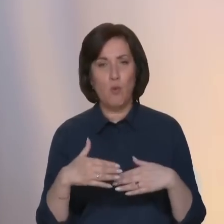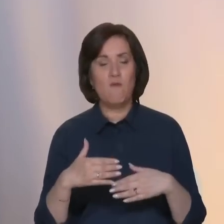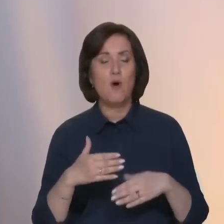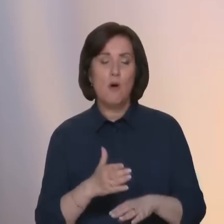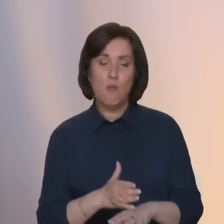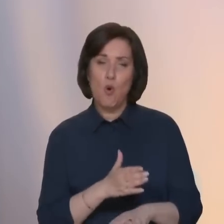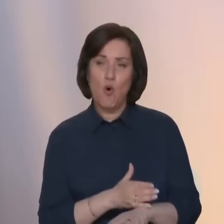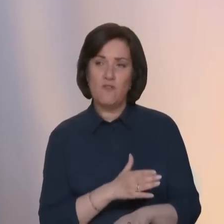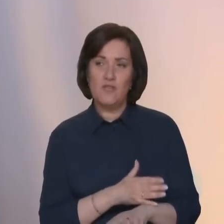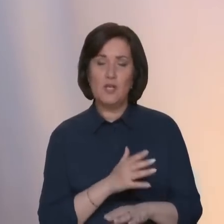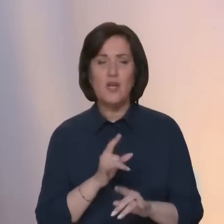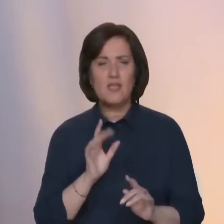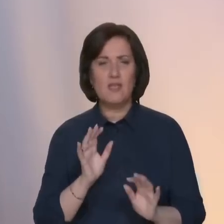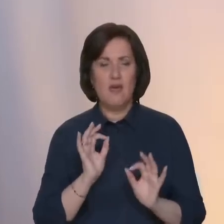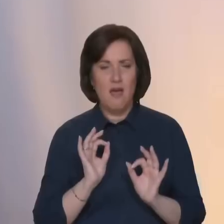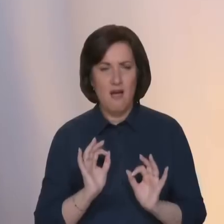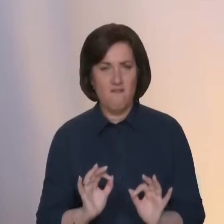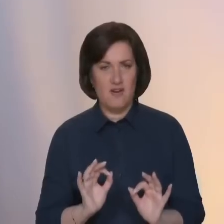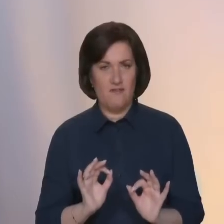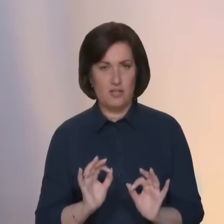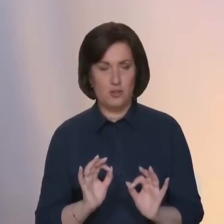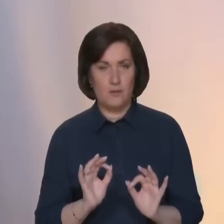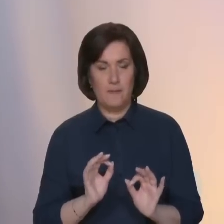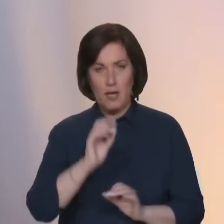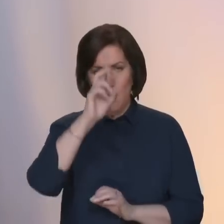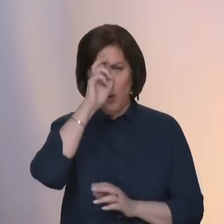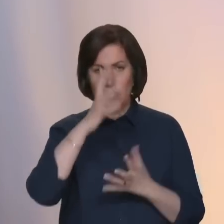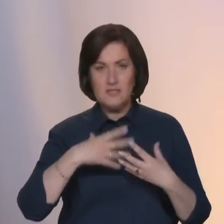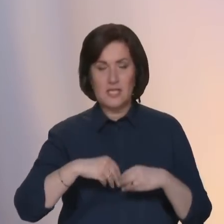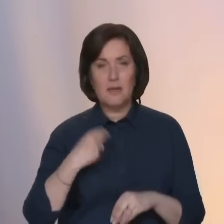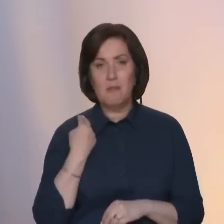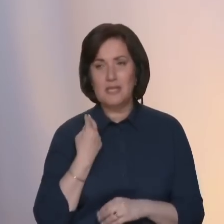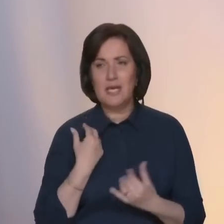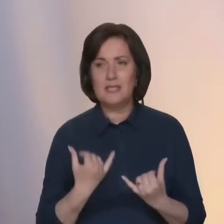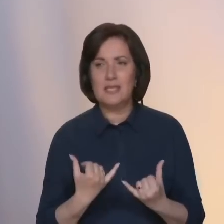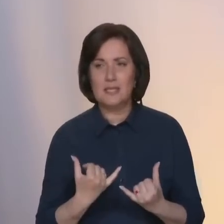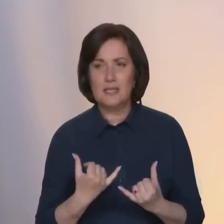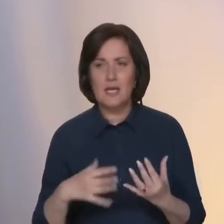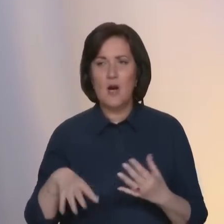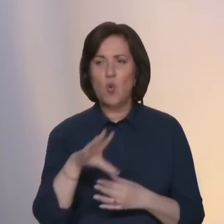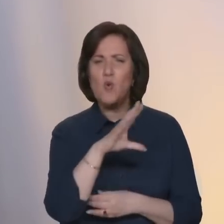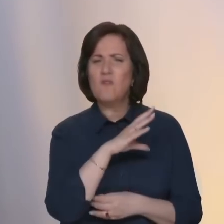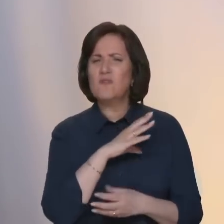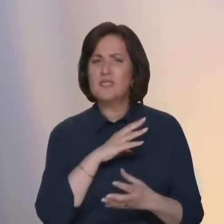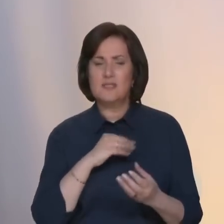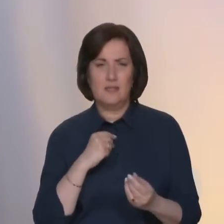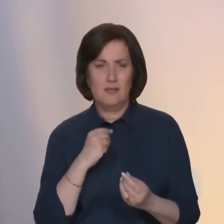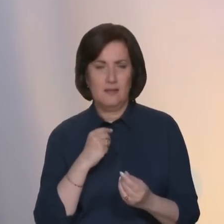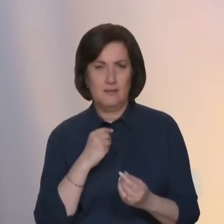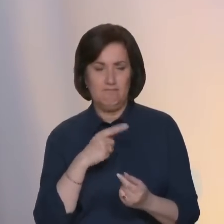повільно і надзвичайно виважено. Бо королівська родина Великої Британії наразі усіх на устах, у всього